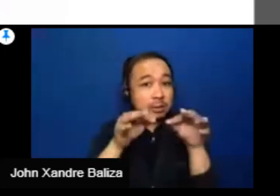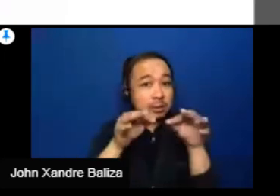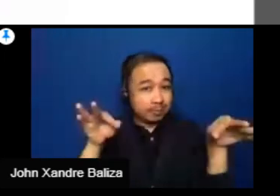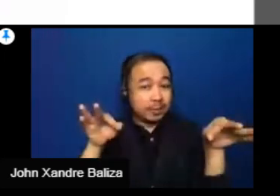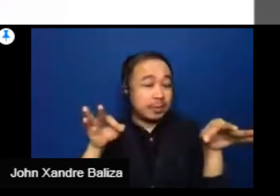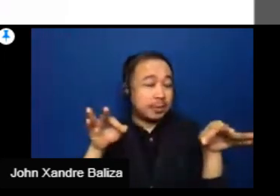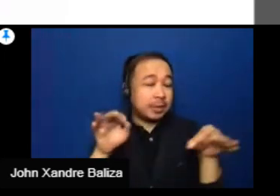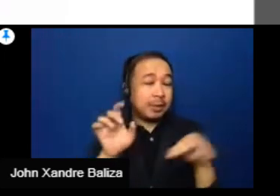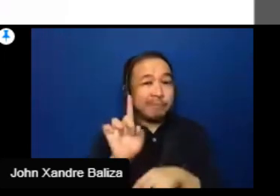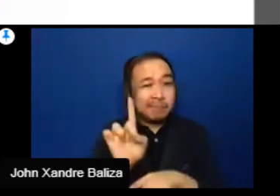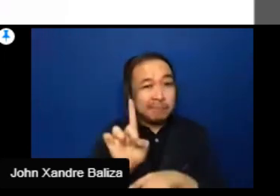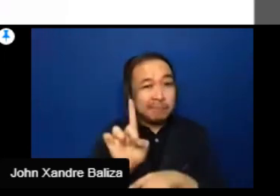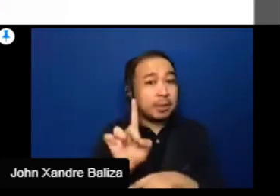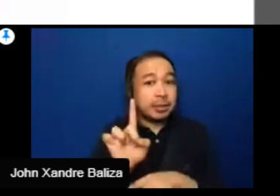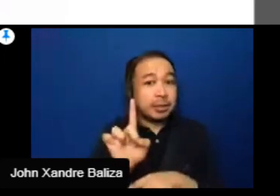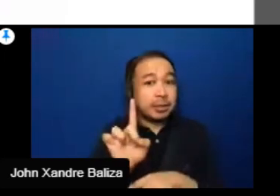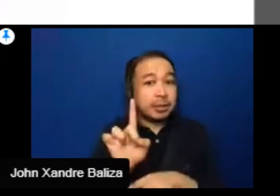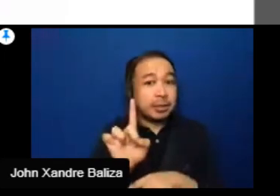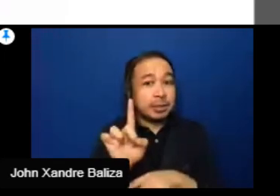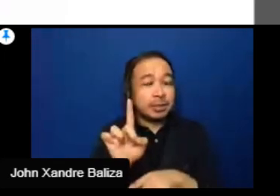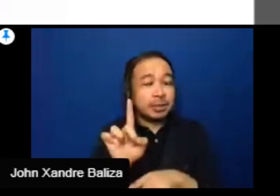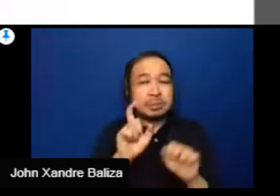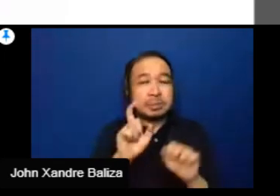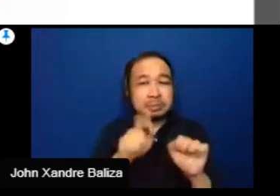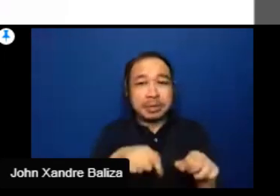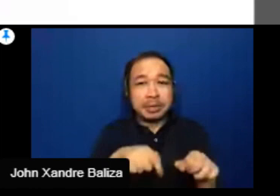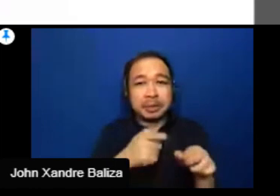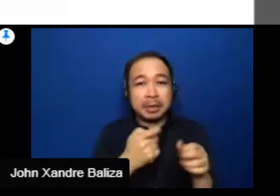в первой строчке слово formal.